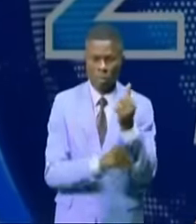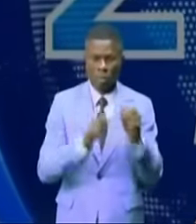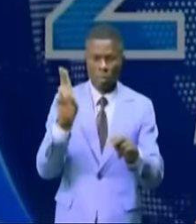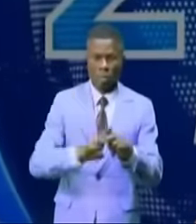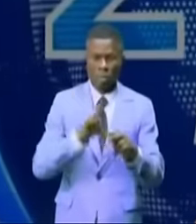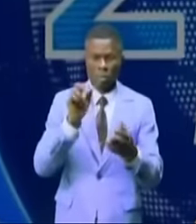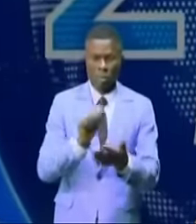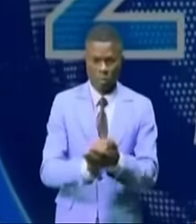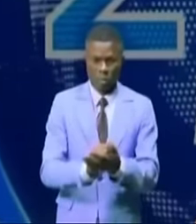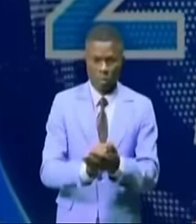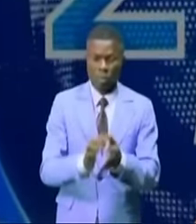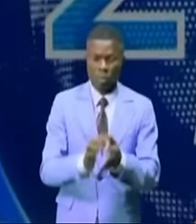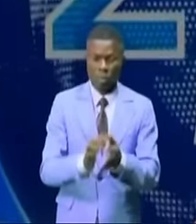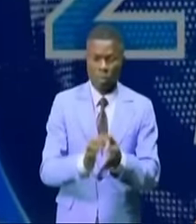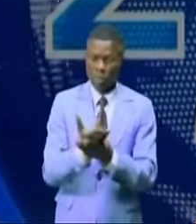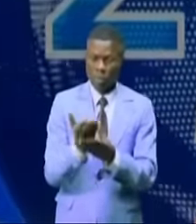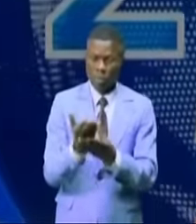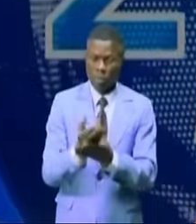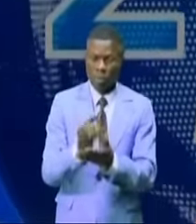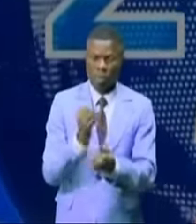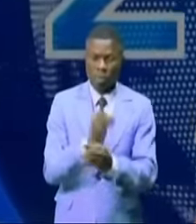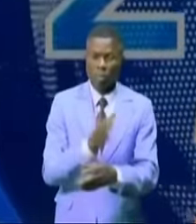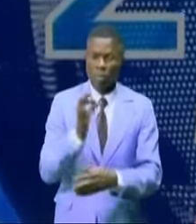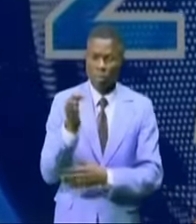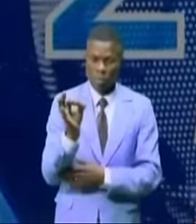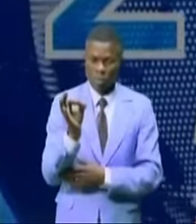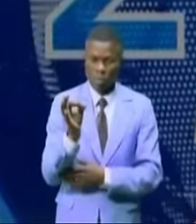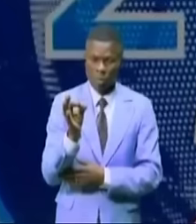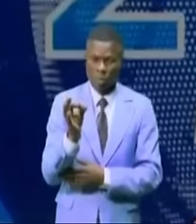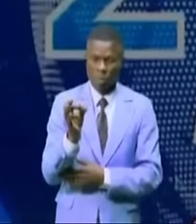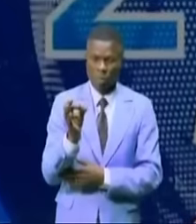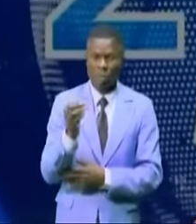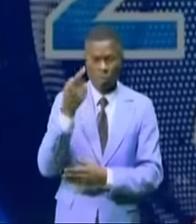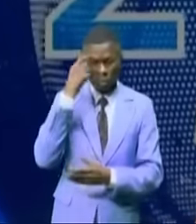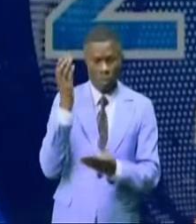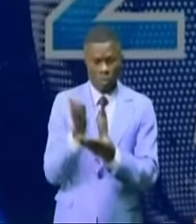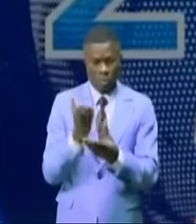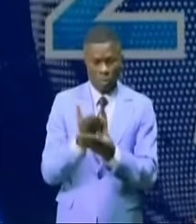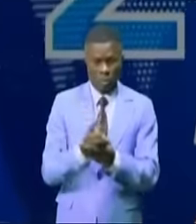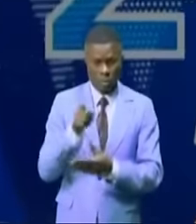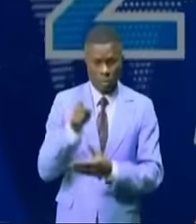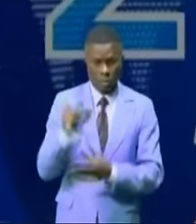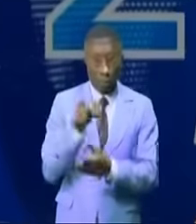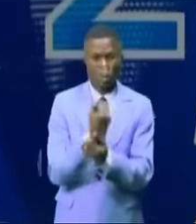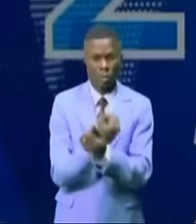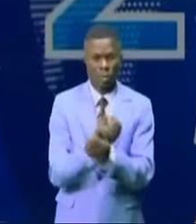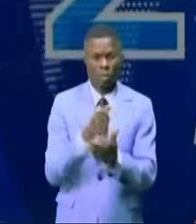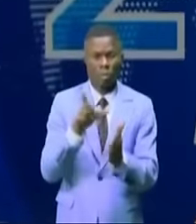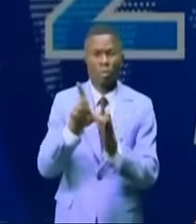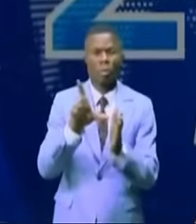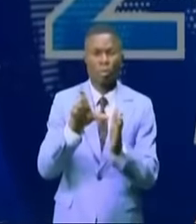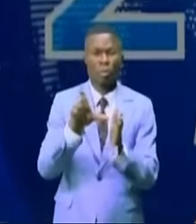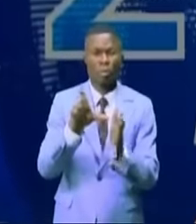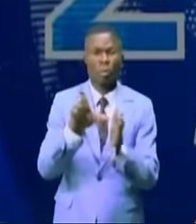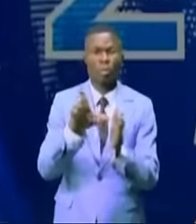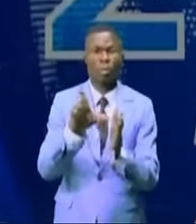concernés n'ayant pas encore soumis leur demande de conversion des titres de se conformer à ces exigences